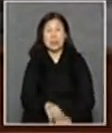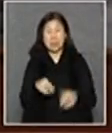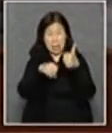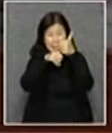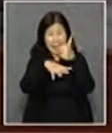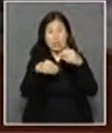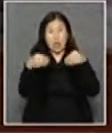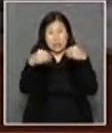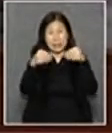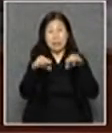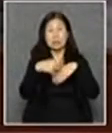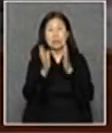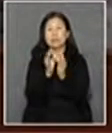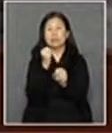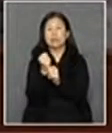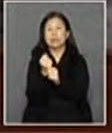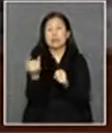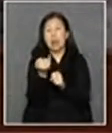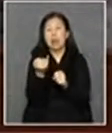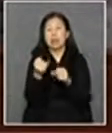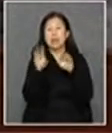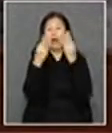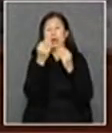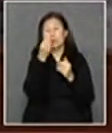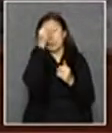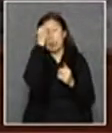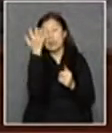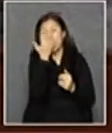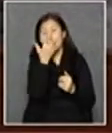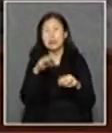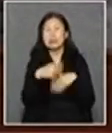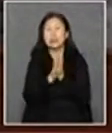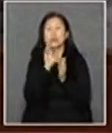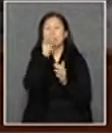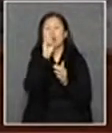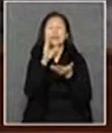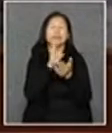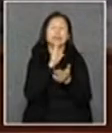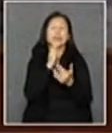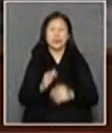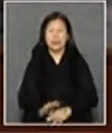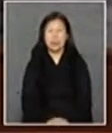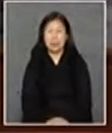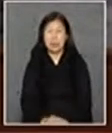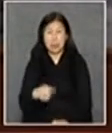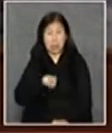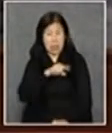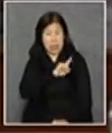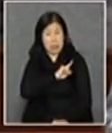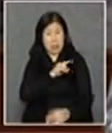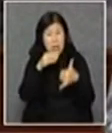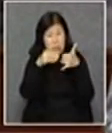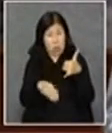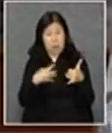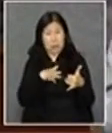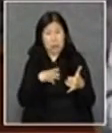教育打得不好的話，那怎樣去說甚麼都好，都沒有意義的，有人說是。我覺得現在最重要